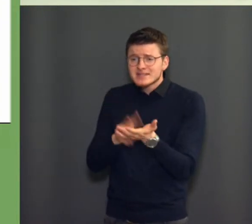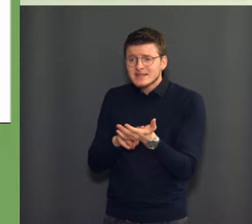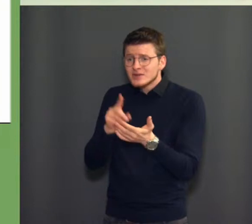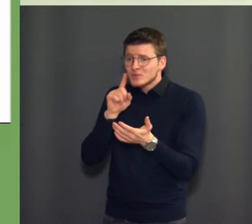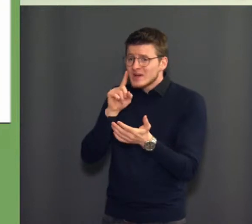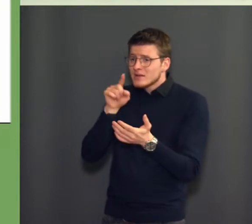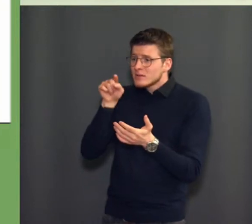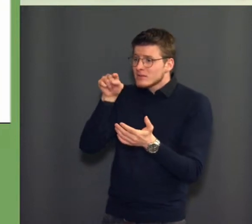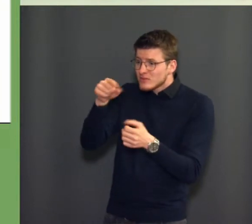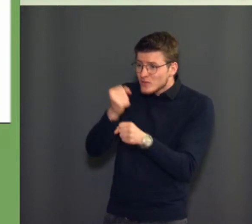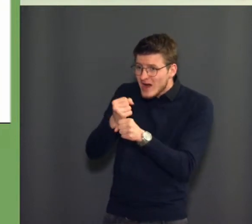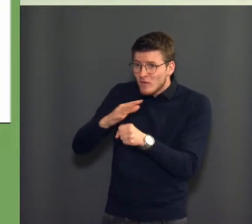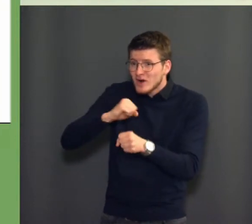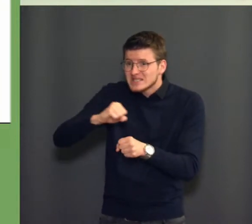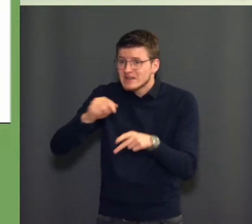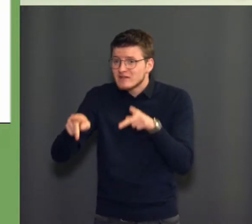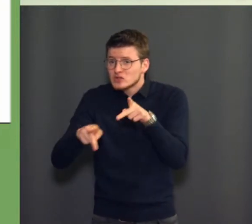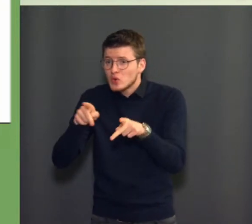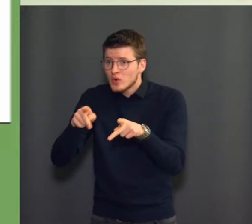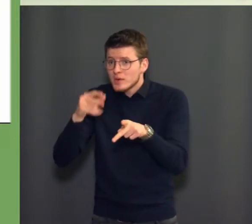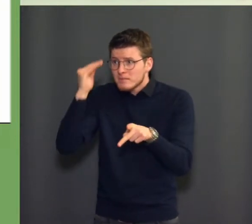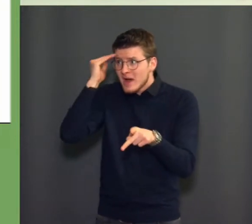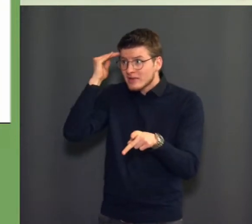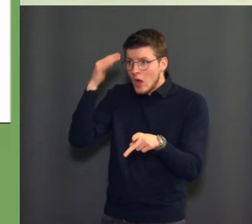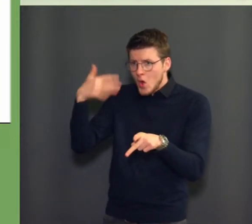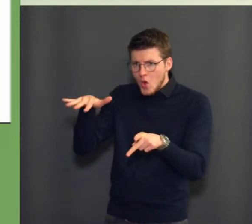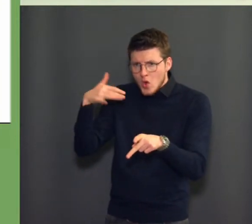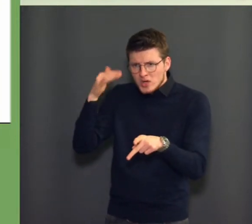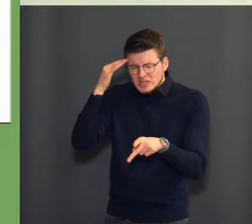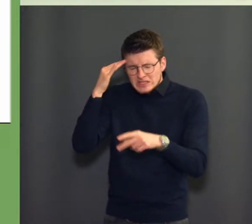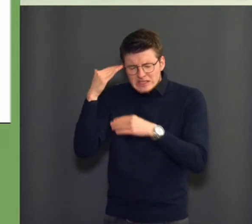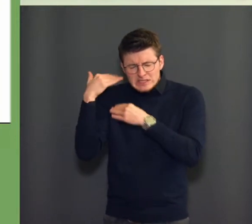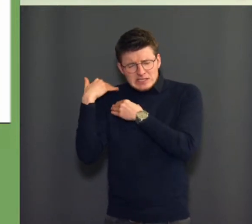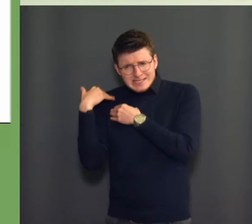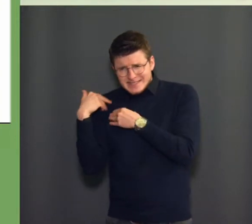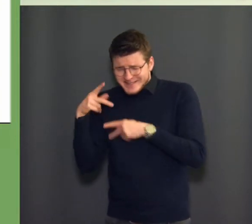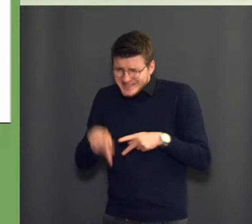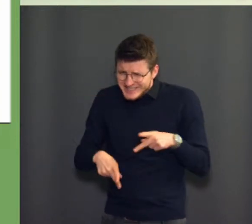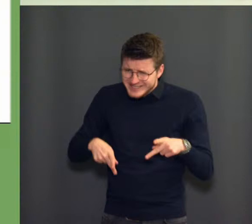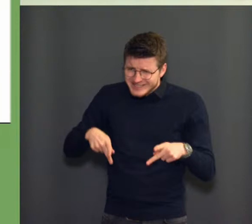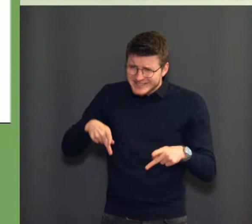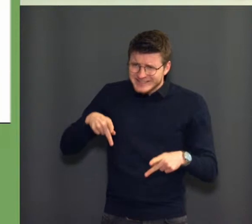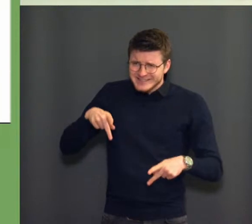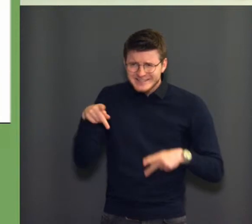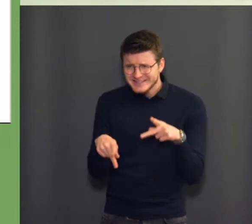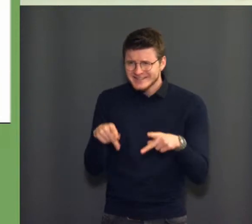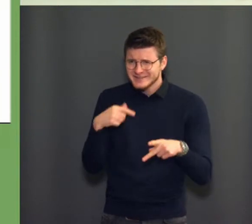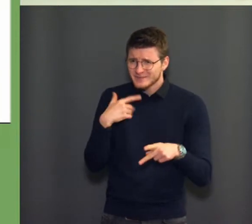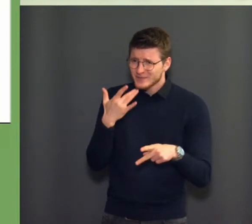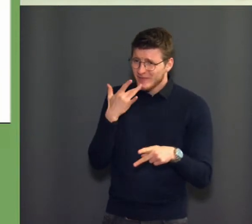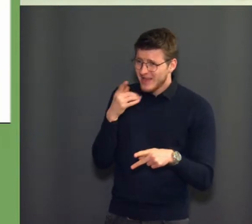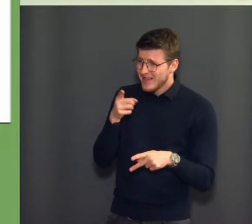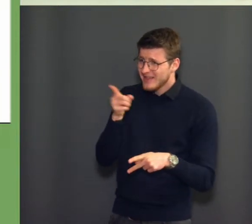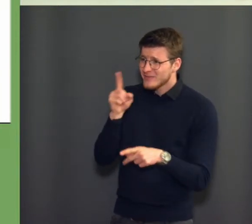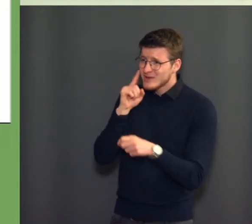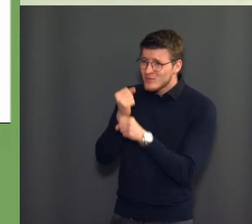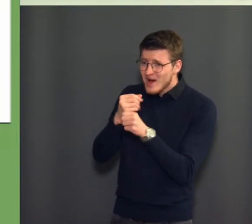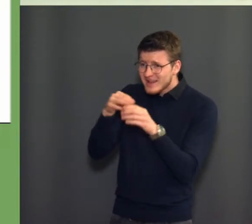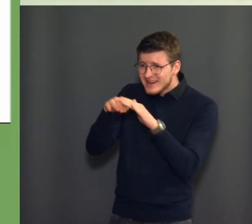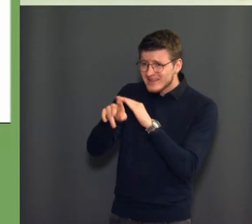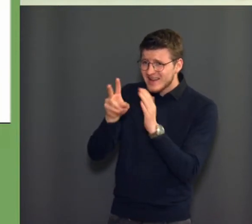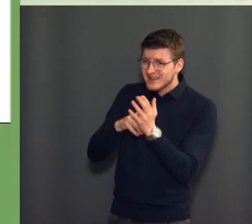heel zwaar. En we willen onze mensen in de zorg daarom ook een hart onder de riem steken en hen veel moed